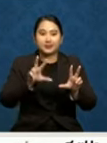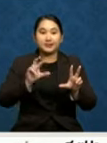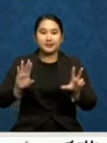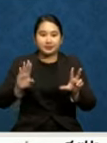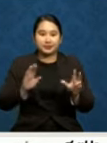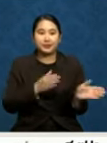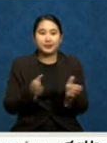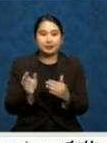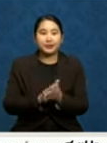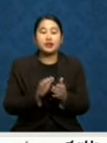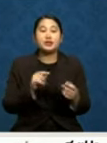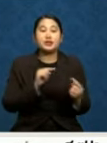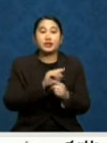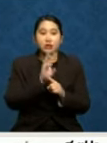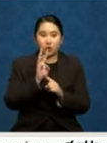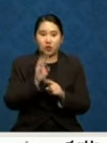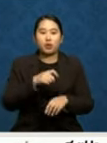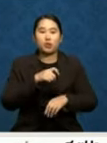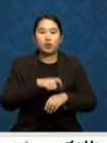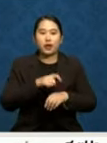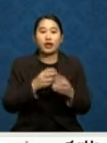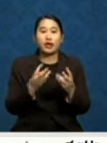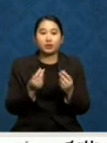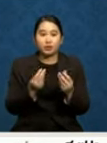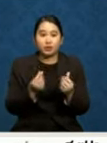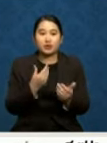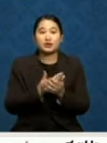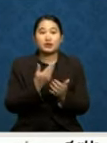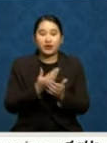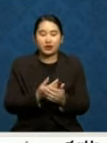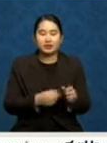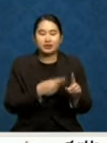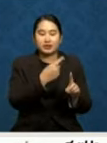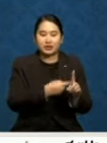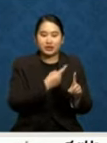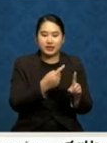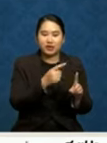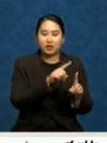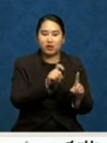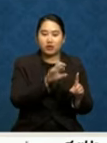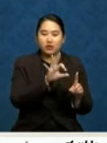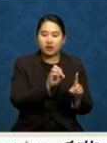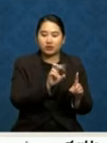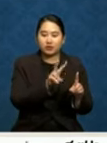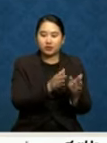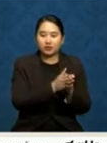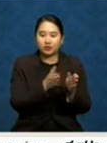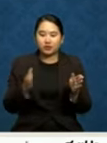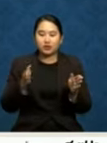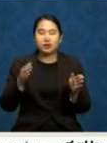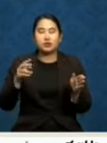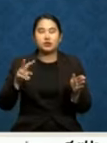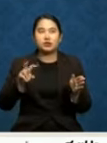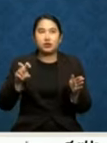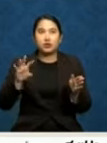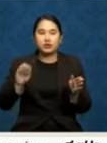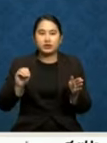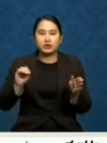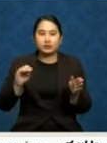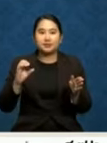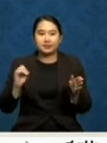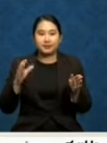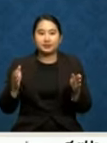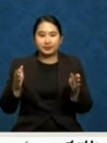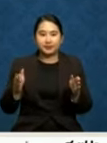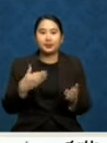ค์นะครับในส่วนที่6มีเวลาสำหรับคำนวณเงินทุนเลี้ยงชีพตั้งแต่192เดือนแต่ไม่ถึง240เดือน